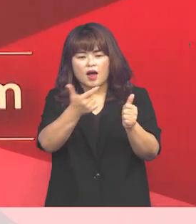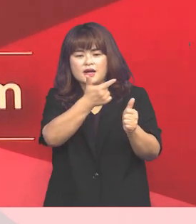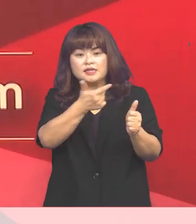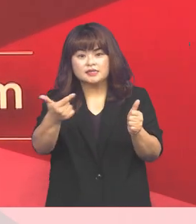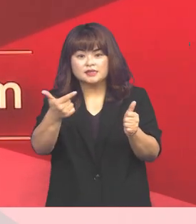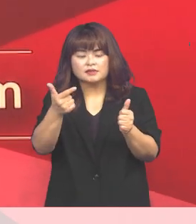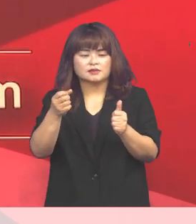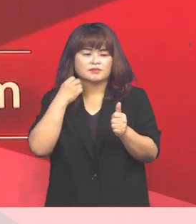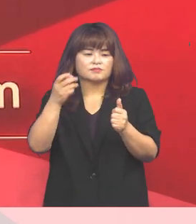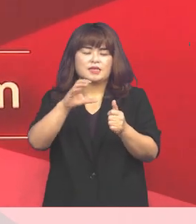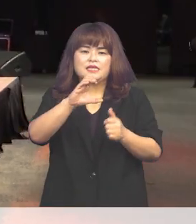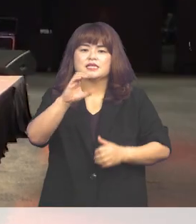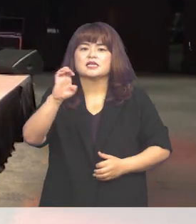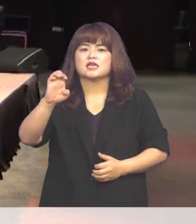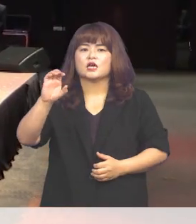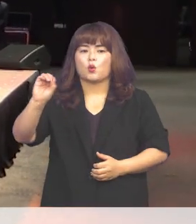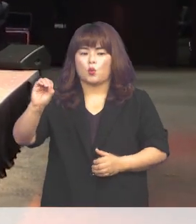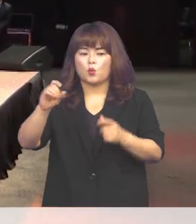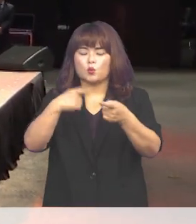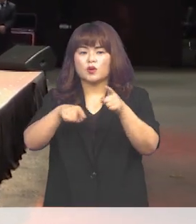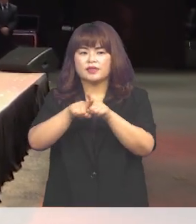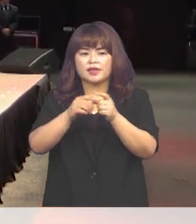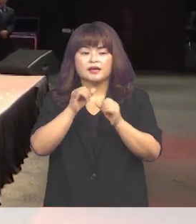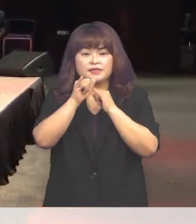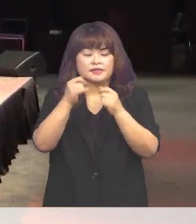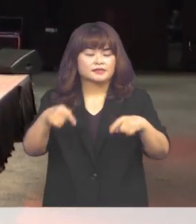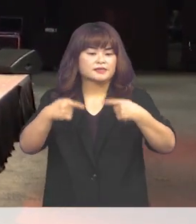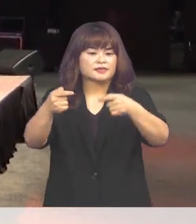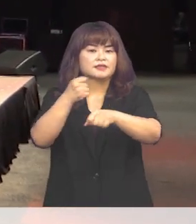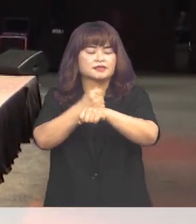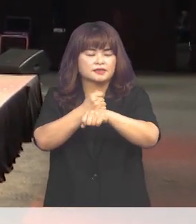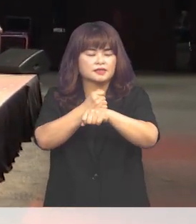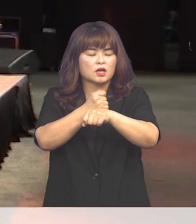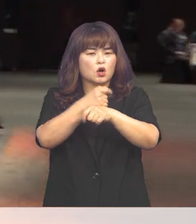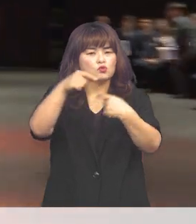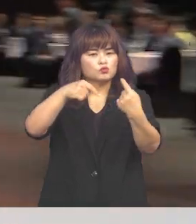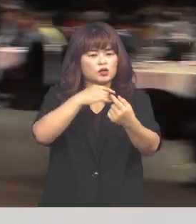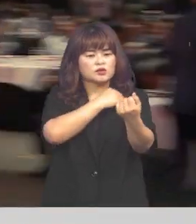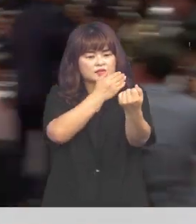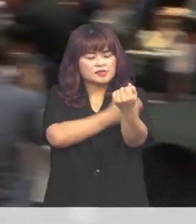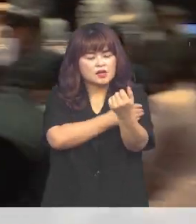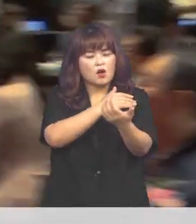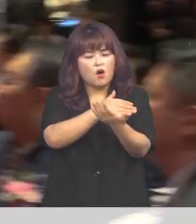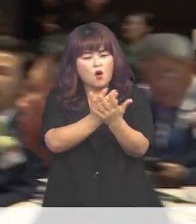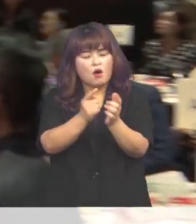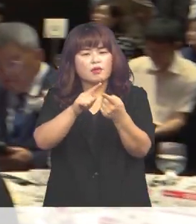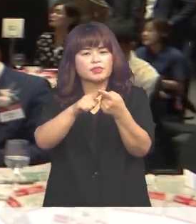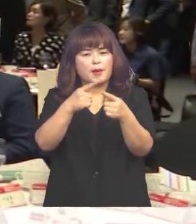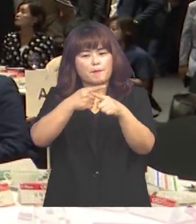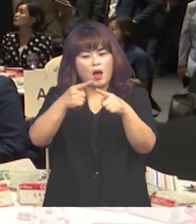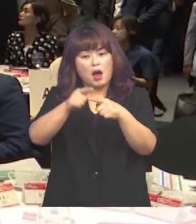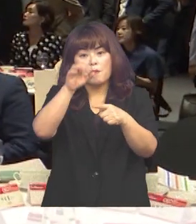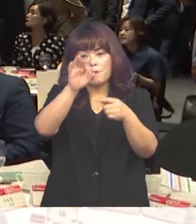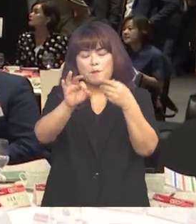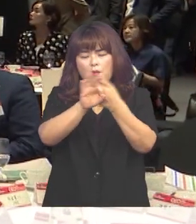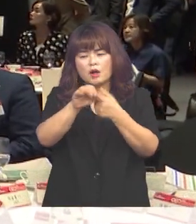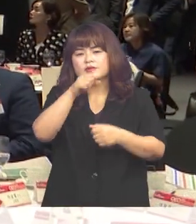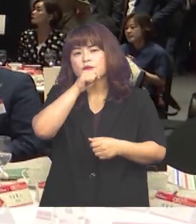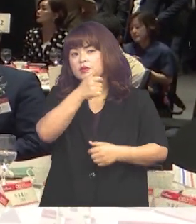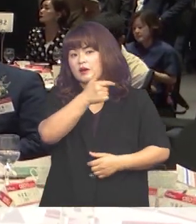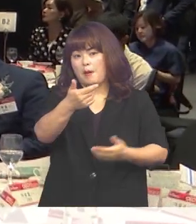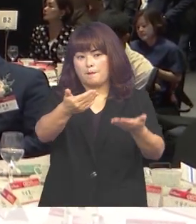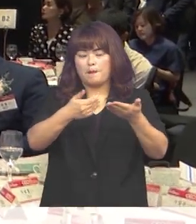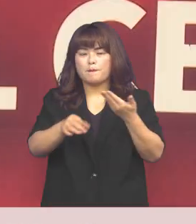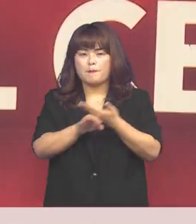참석했습니다. 이 시장은 CEO의 경영 비전, 리더십, 인적 관리 능력, 운영 능력, 인프라 구축 평가에서